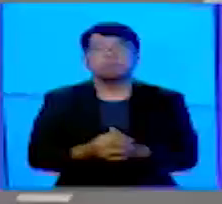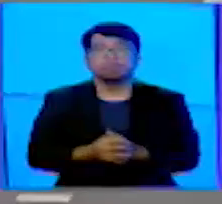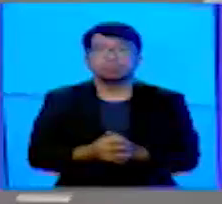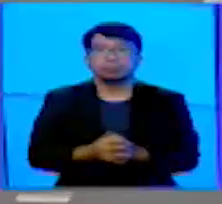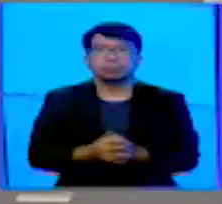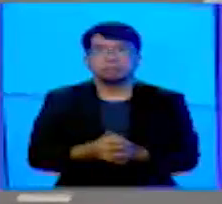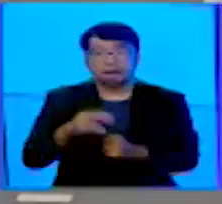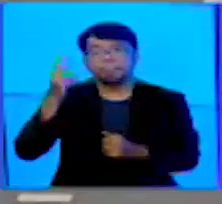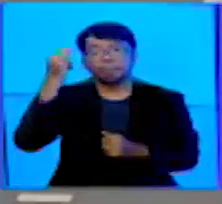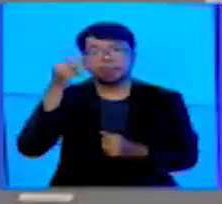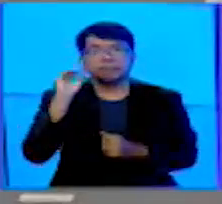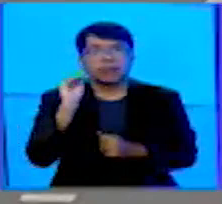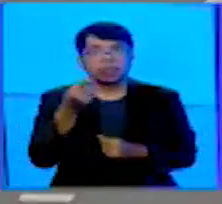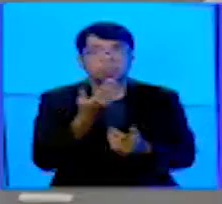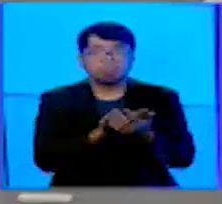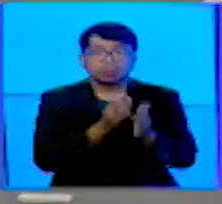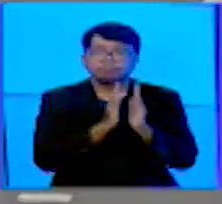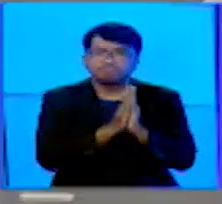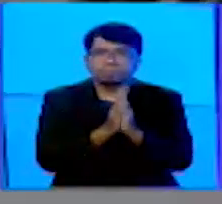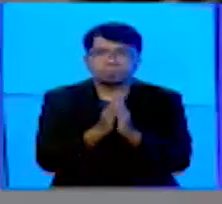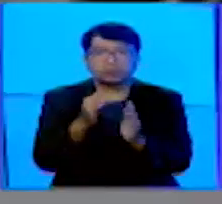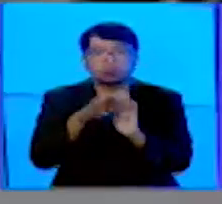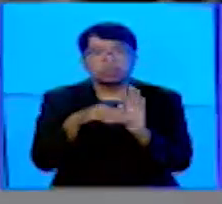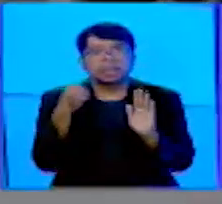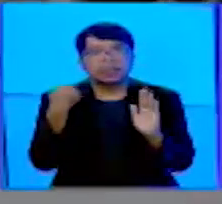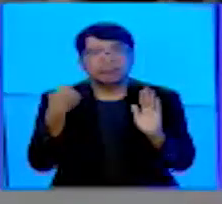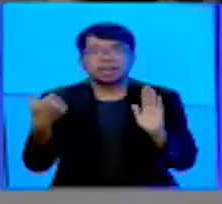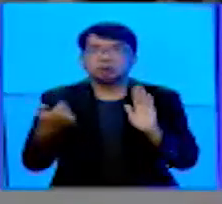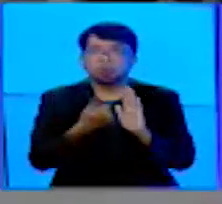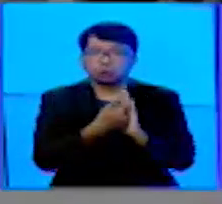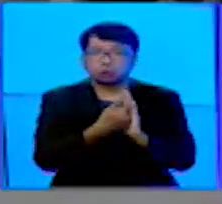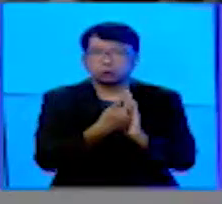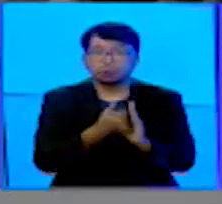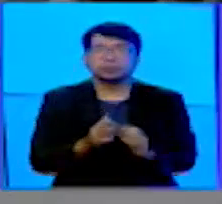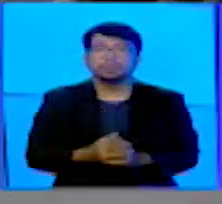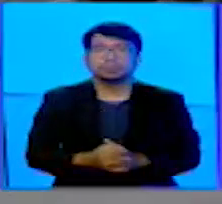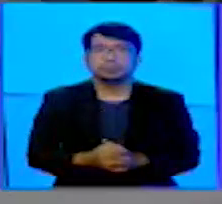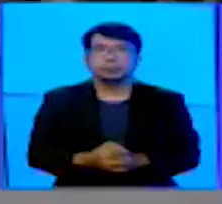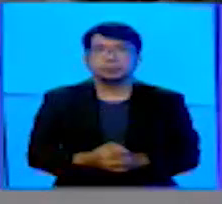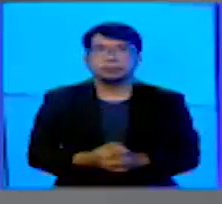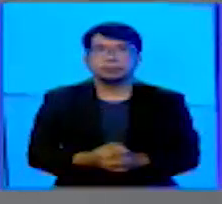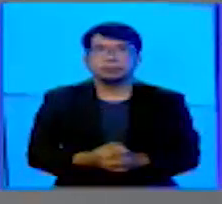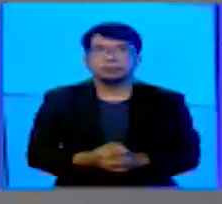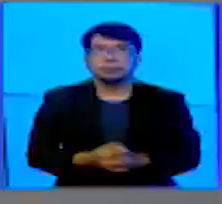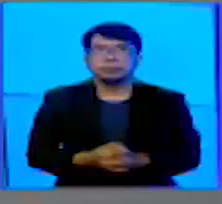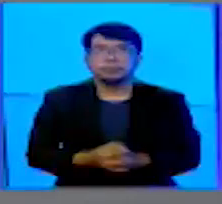Pemprov DKI Jakarta meminta masyarakat tetap mematuhi protokol kesehatan agar pandemi COVID-19 segera berakhir.